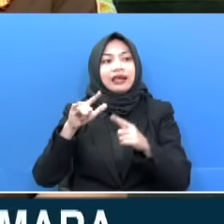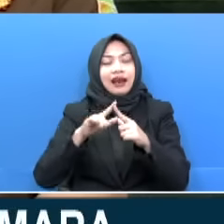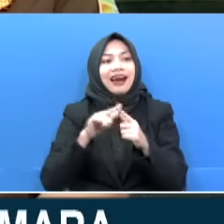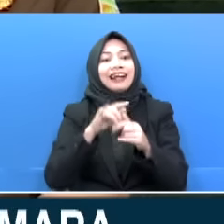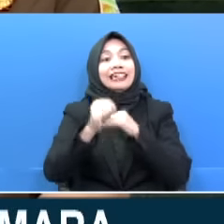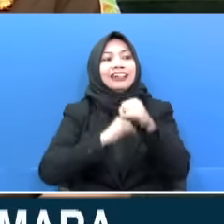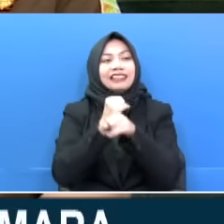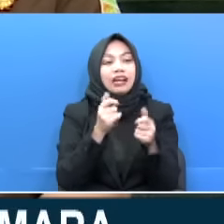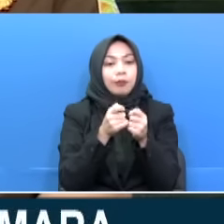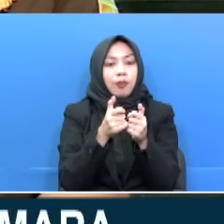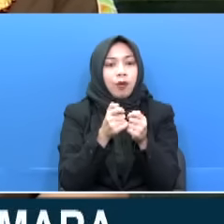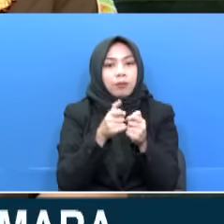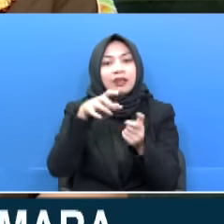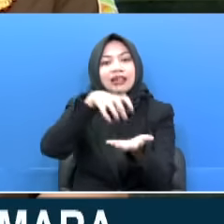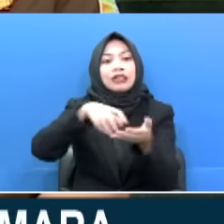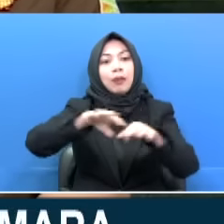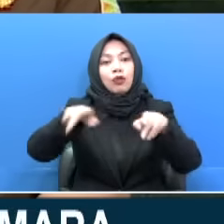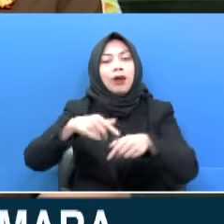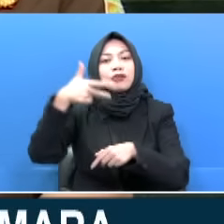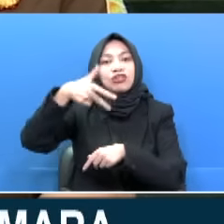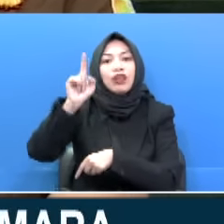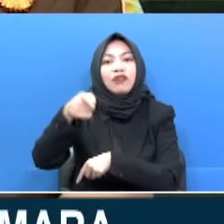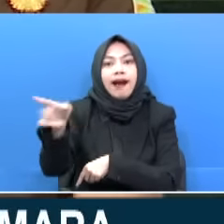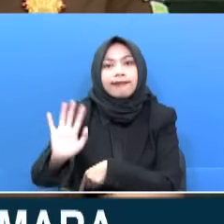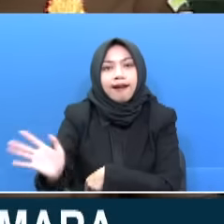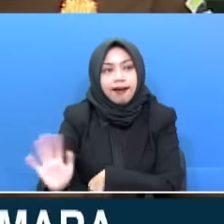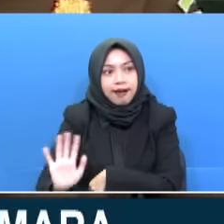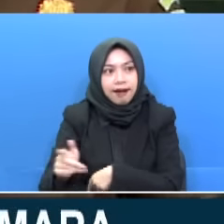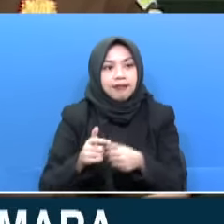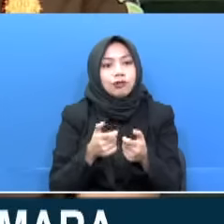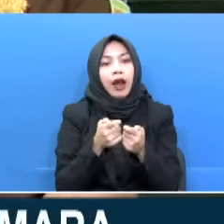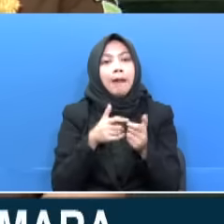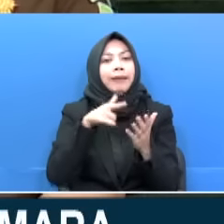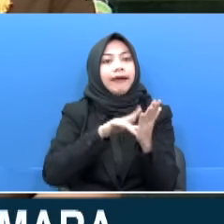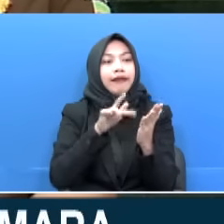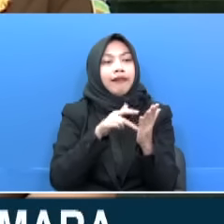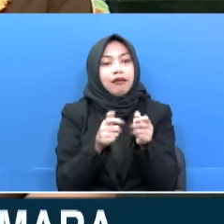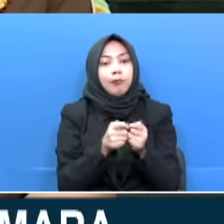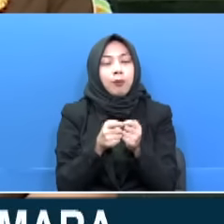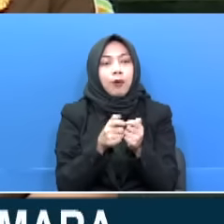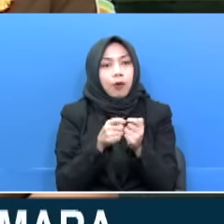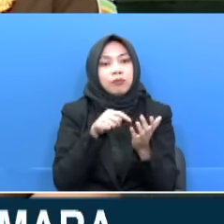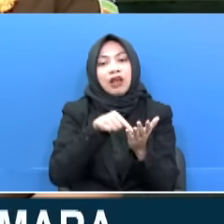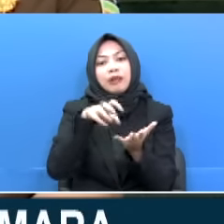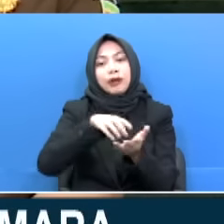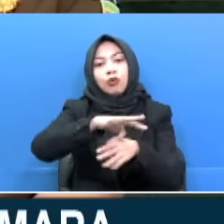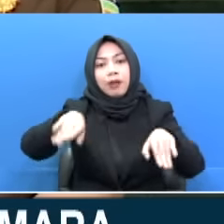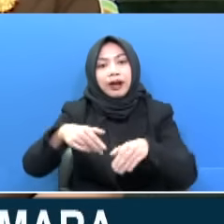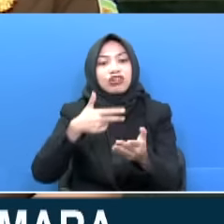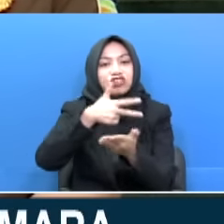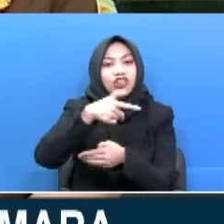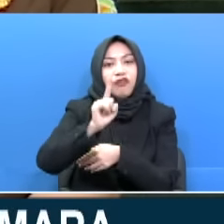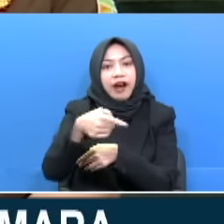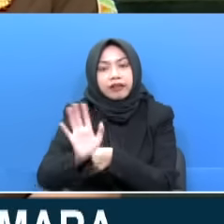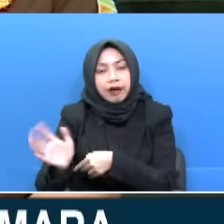mengaksesi TV kolam renang Palem dengan menggunakan handphone-nya ini berdasarkan keterangan dari